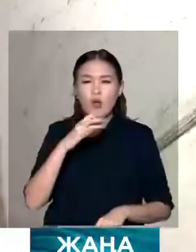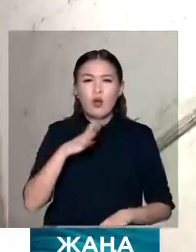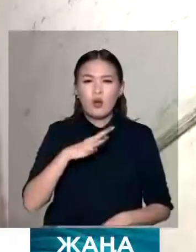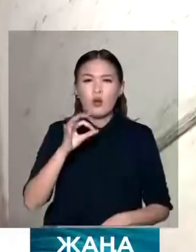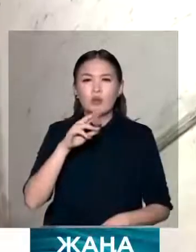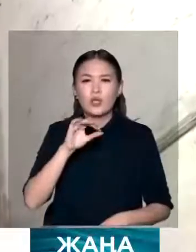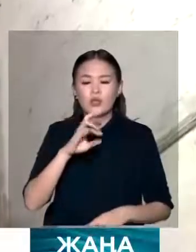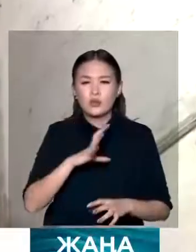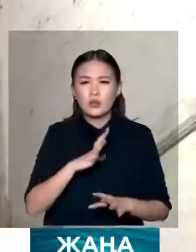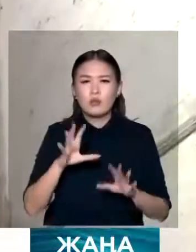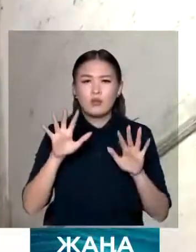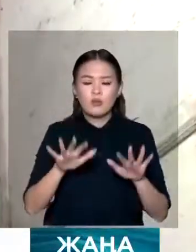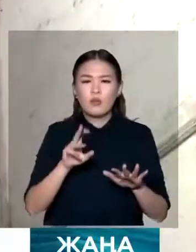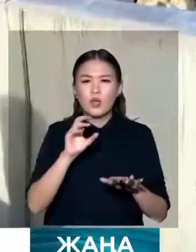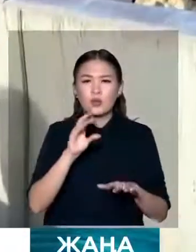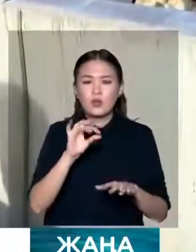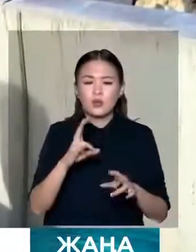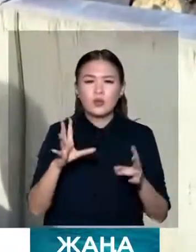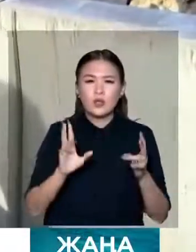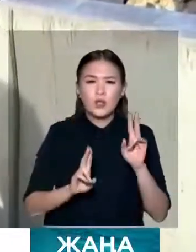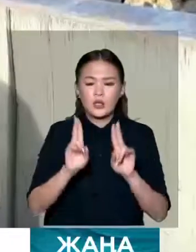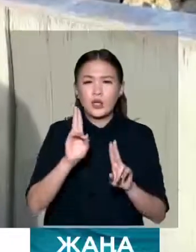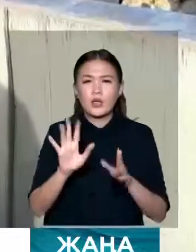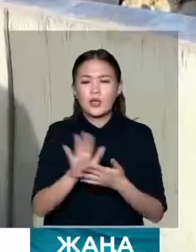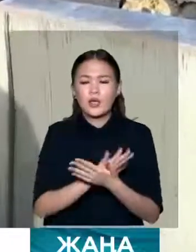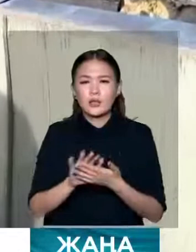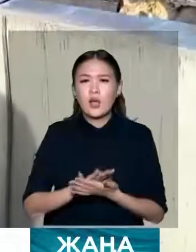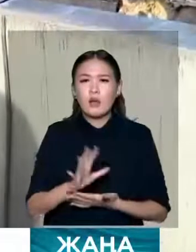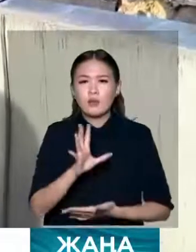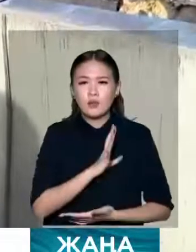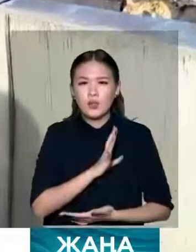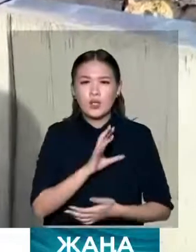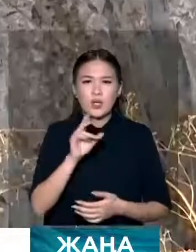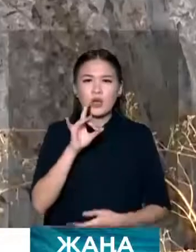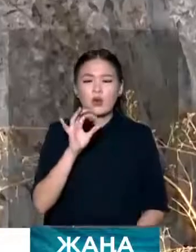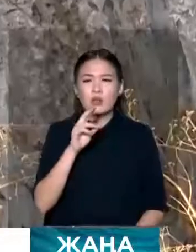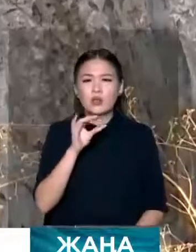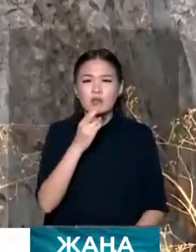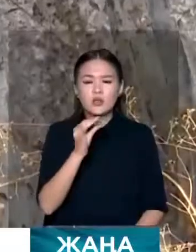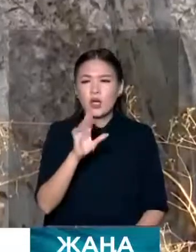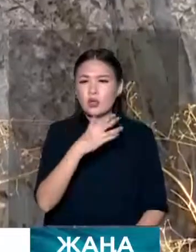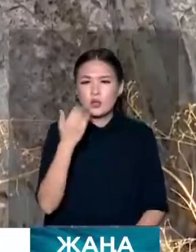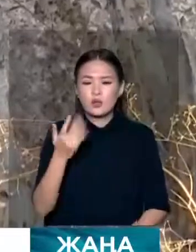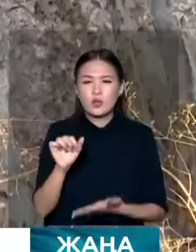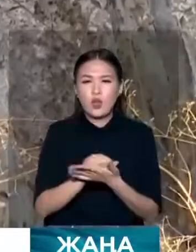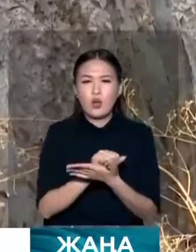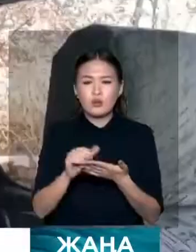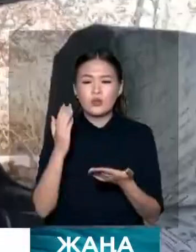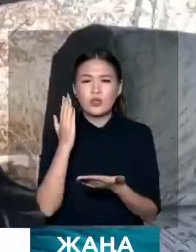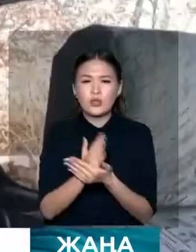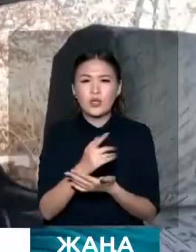өкілі қазір бетондар ереже бойынша талаптарға сәйкес тазартылған, радиация жоқ деп отыр. Сөзімізді құжатпен де растай аламыз